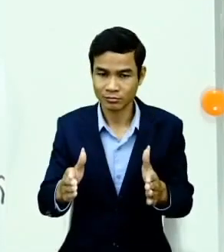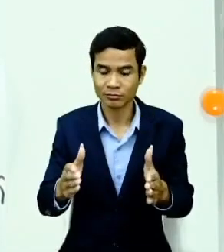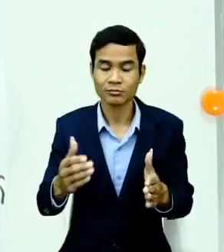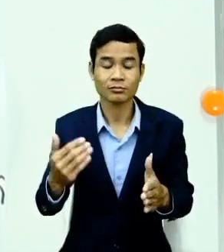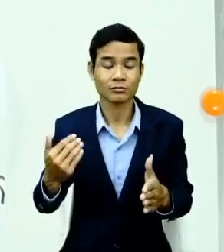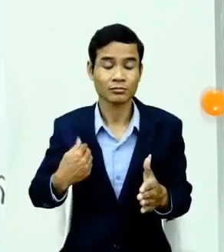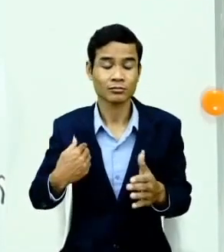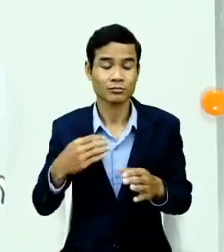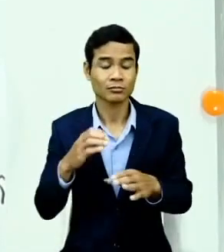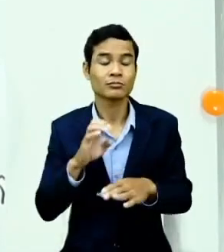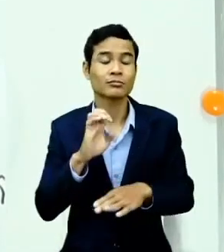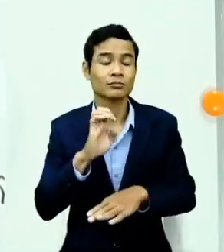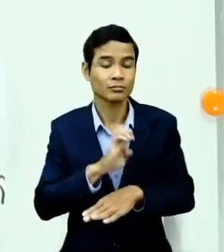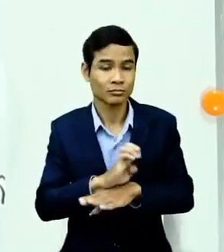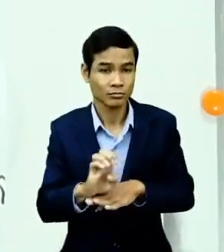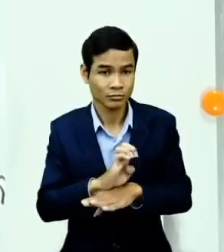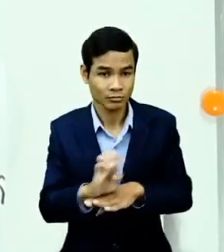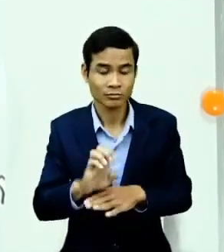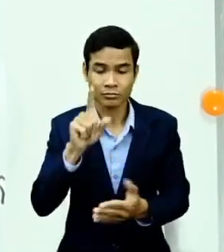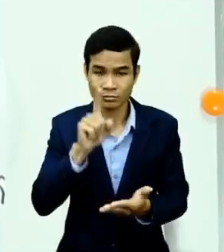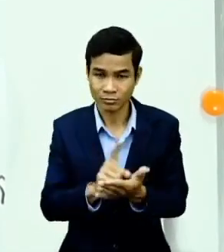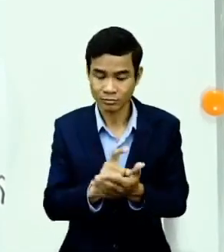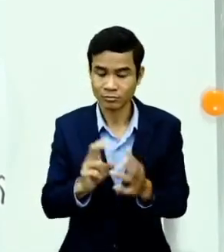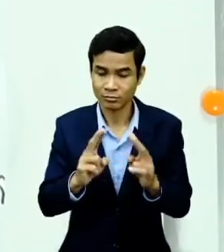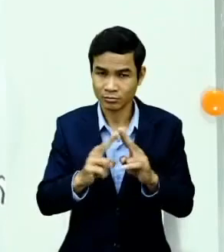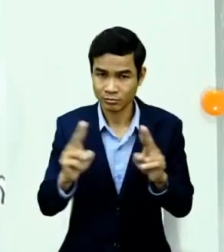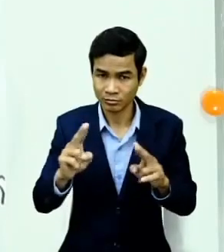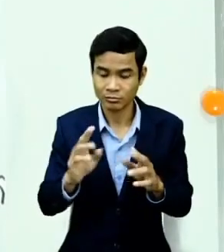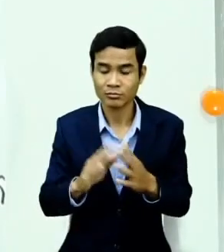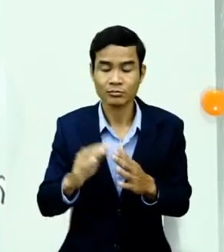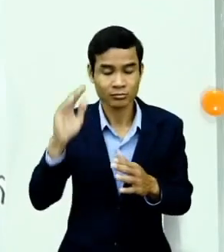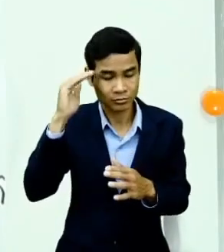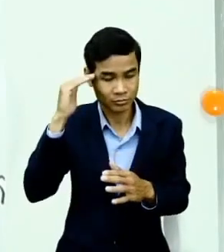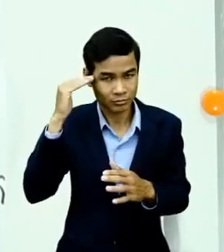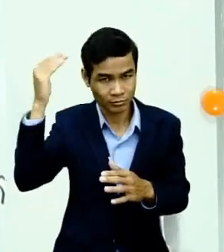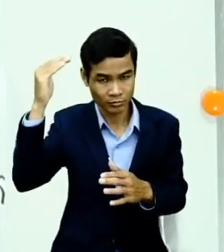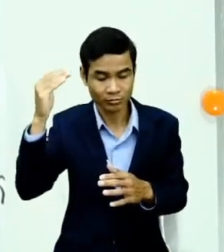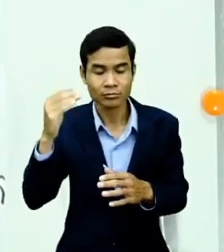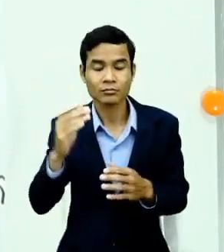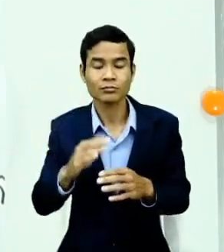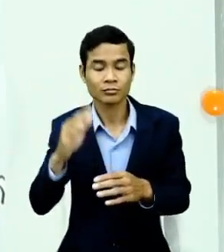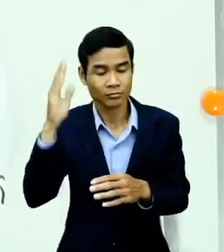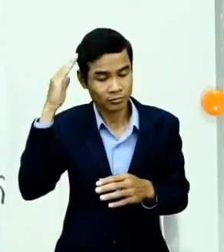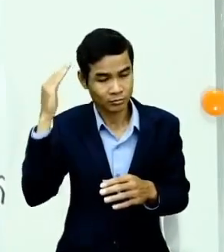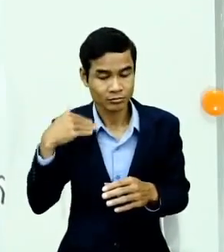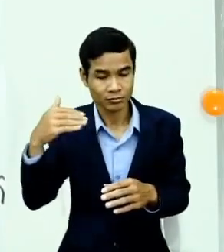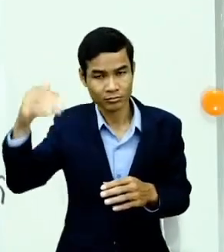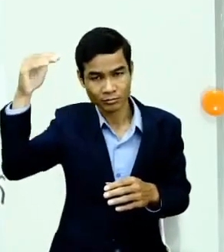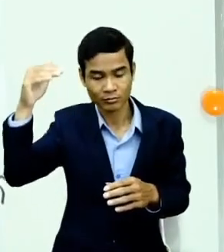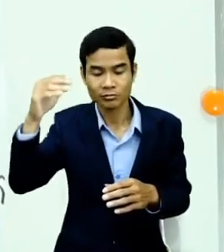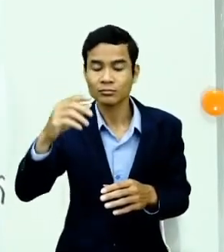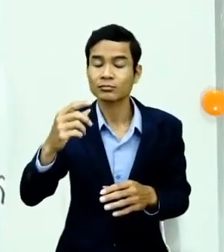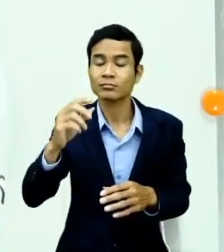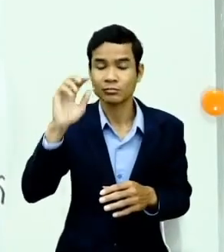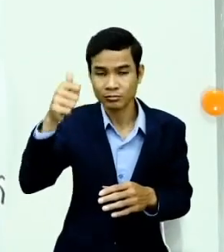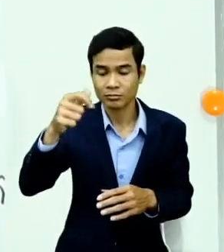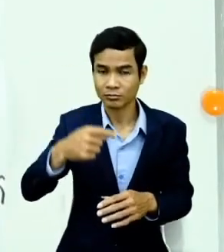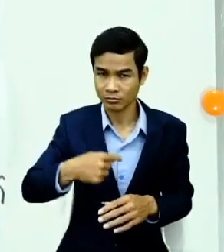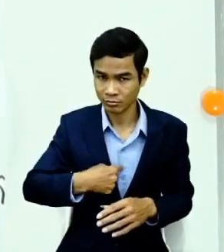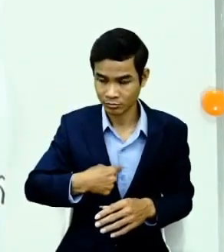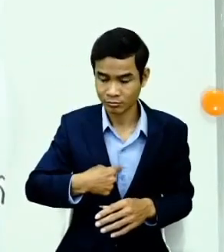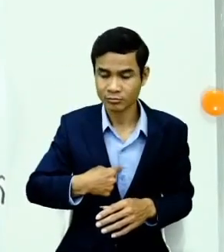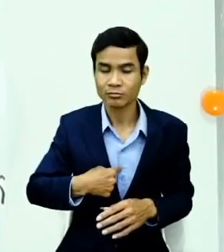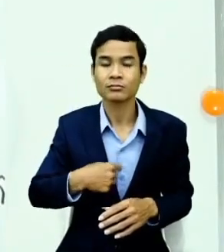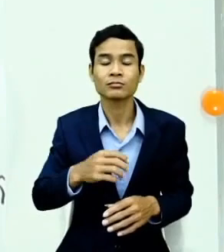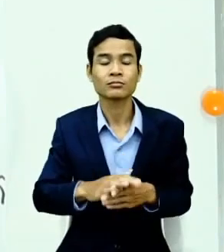cách sầm khăn chinh kế cử chà bóng pro bong sợi nâng khyom